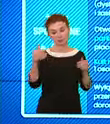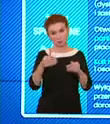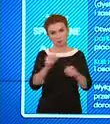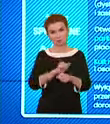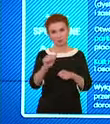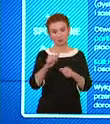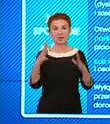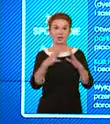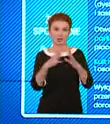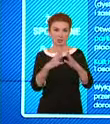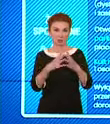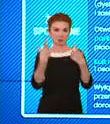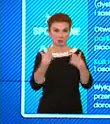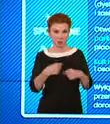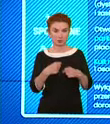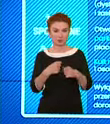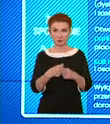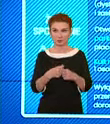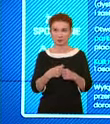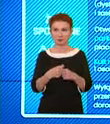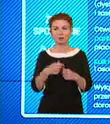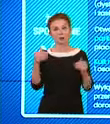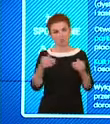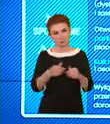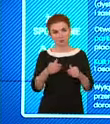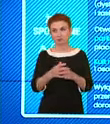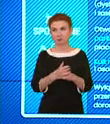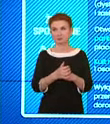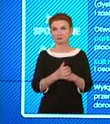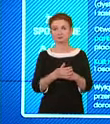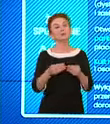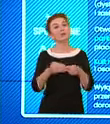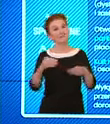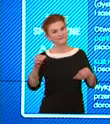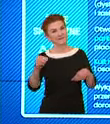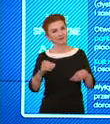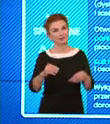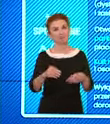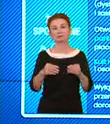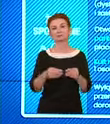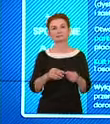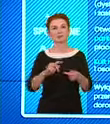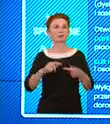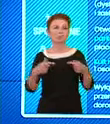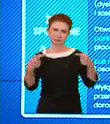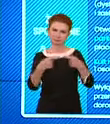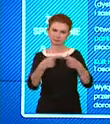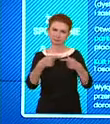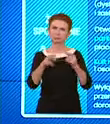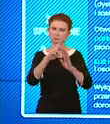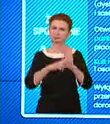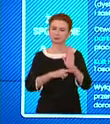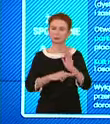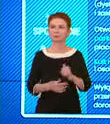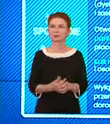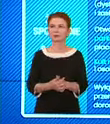policzyć, może być obsługiwanych w tym sklepie i odpowiednio więcej według tego przelicznika.